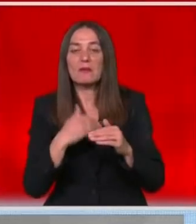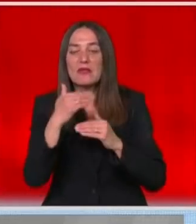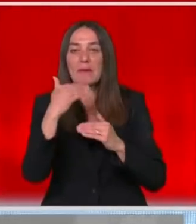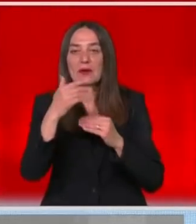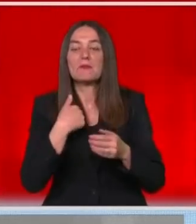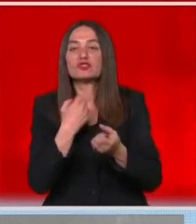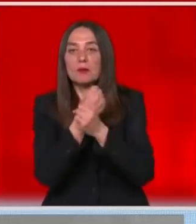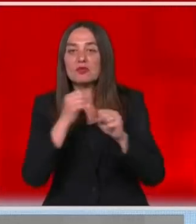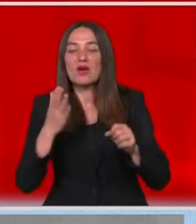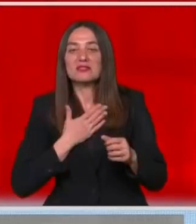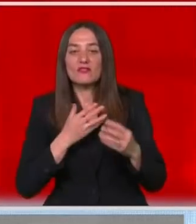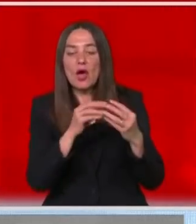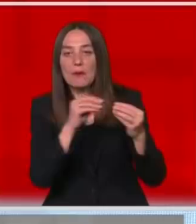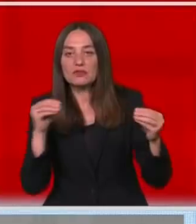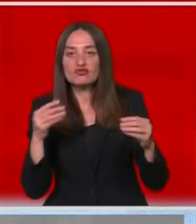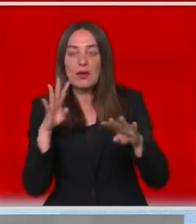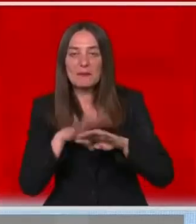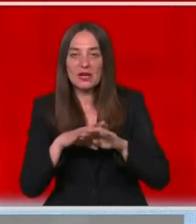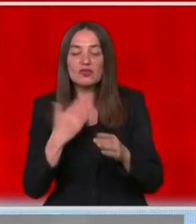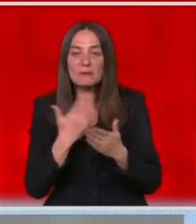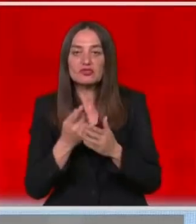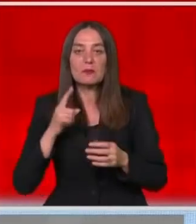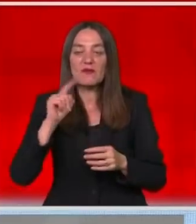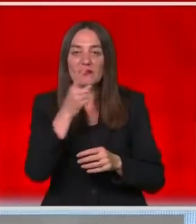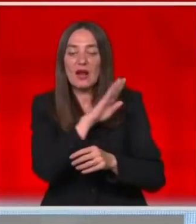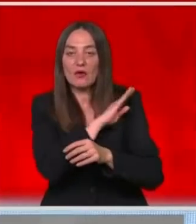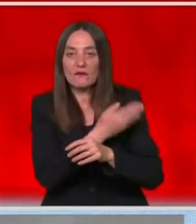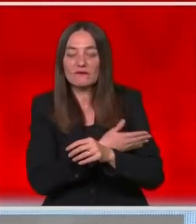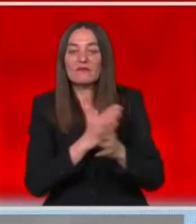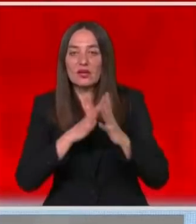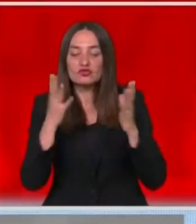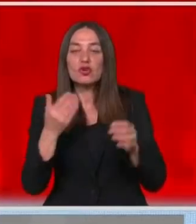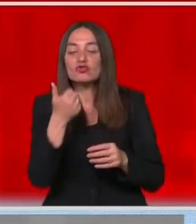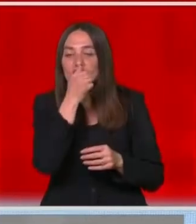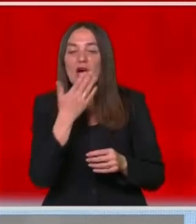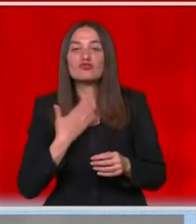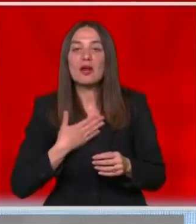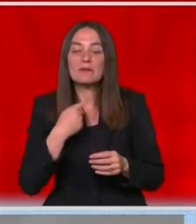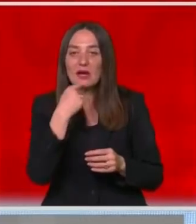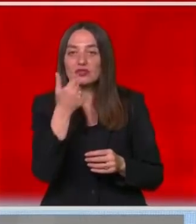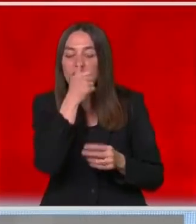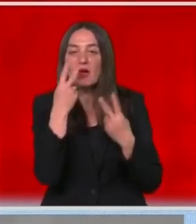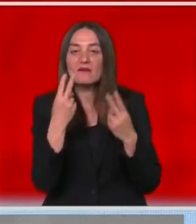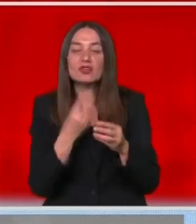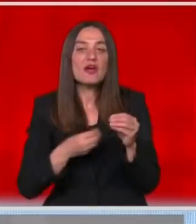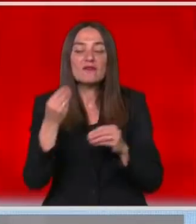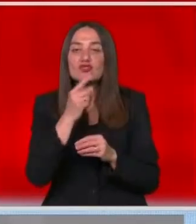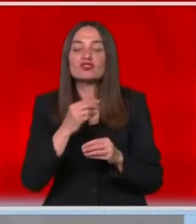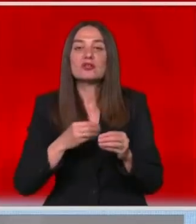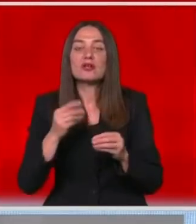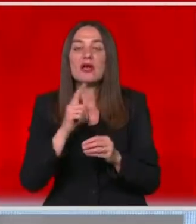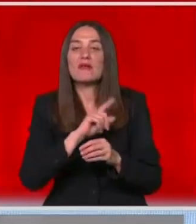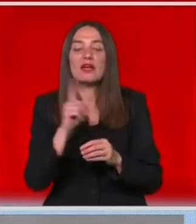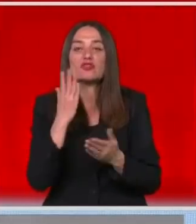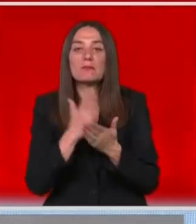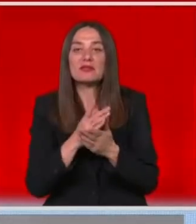uznapredujemo, proširit ćemo svoje optičke mreže, bit ćemo tu u daleko većem kapacitetu. Ali ono što je važno, što hoću da kažem, ništa više neće biti isto.